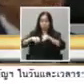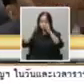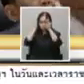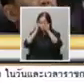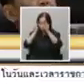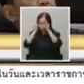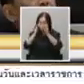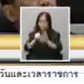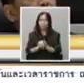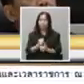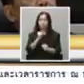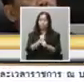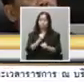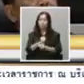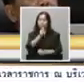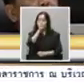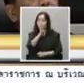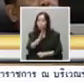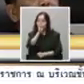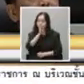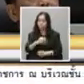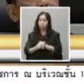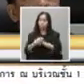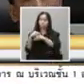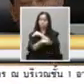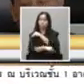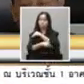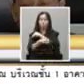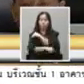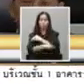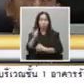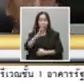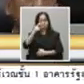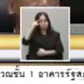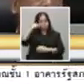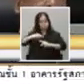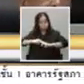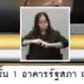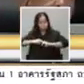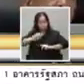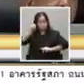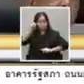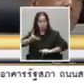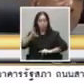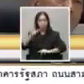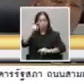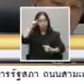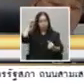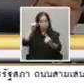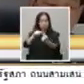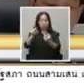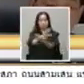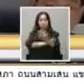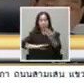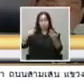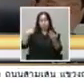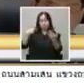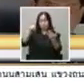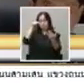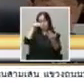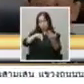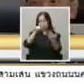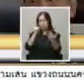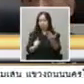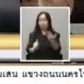ความซื่อสัตย์สุจริตไม่ทุจริตแล้วก็คิดถึงประโยชน์ของประเทศชาตินะมากกว่าประโยชน์ส่วนตั